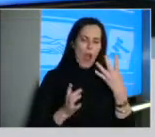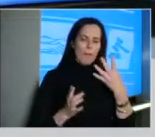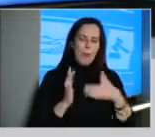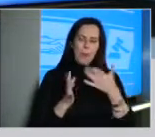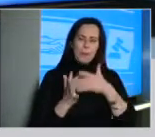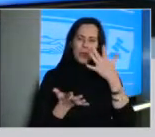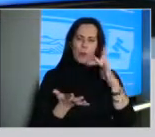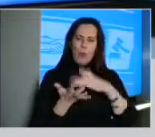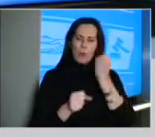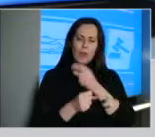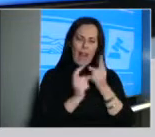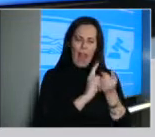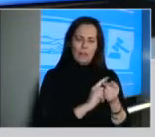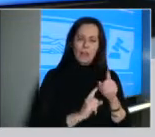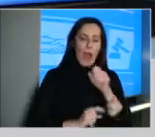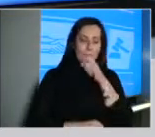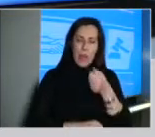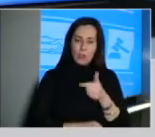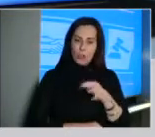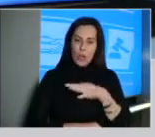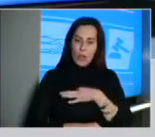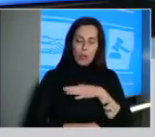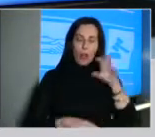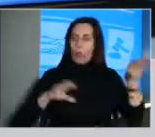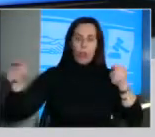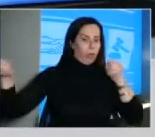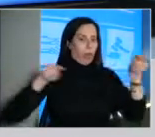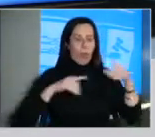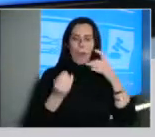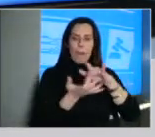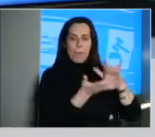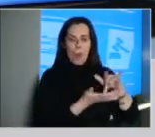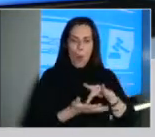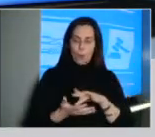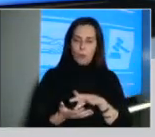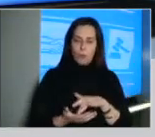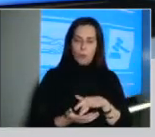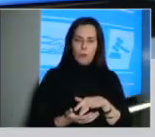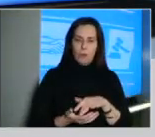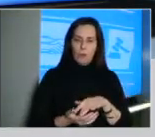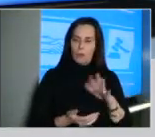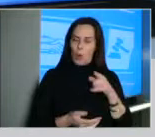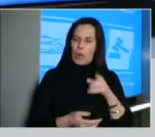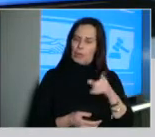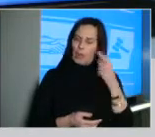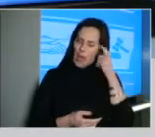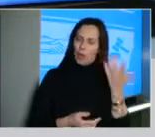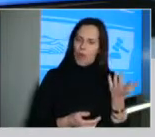את מקום העבודה שלנו. הפנסיה שלנו מפוזרת בין כל מיני קרנות כאלה ואחרות. אולי צריך